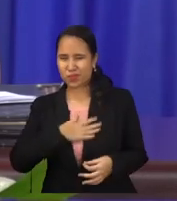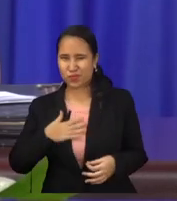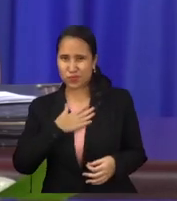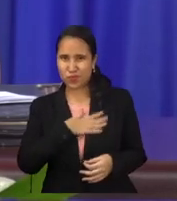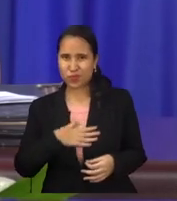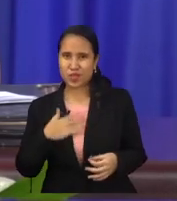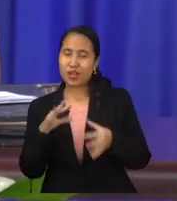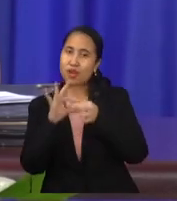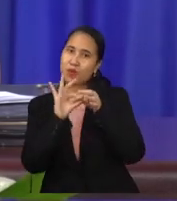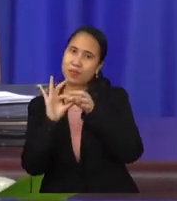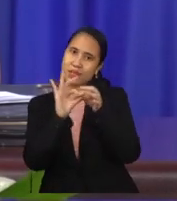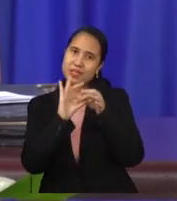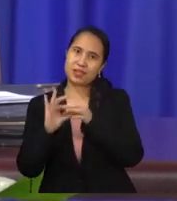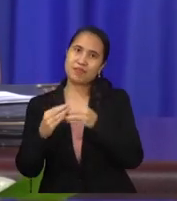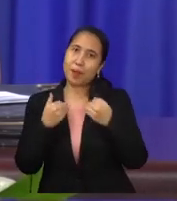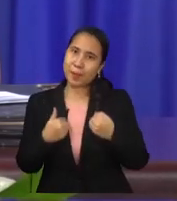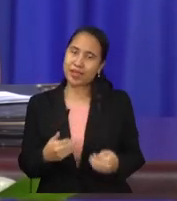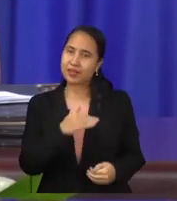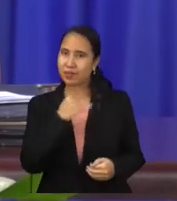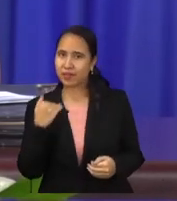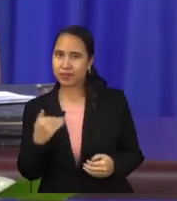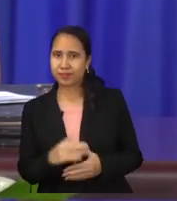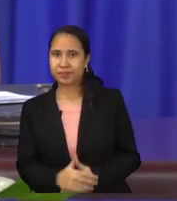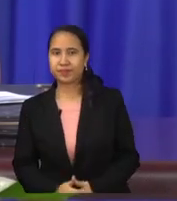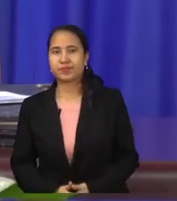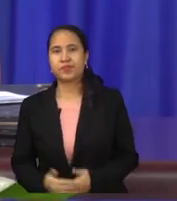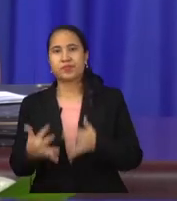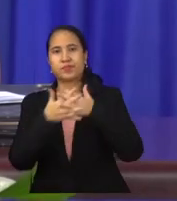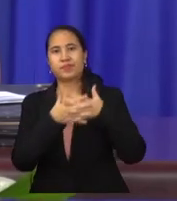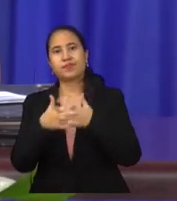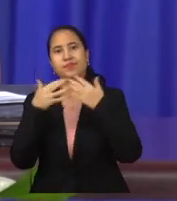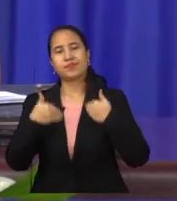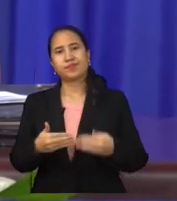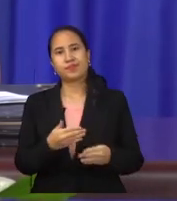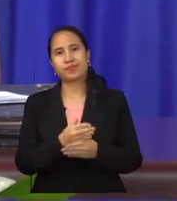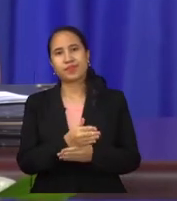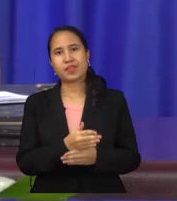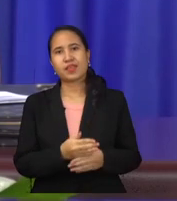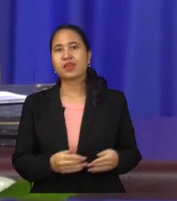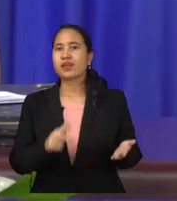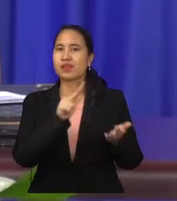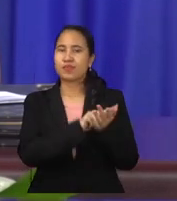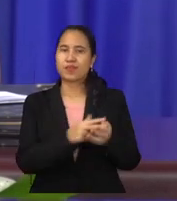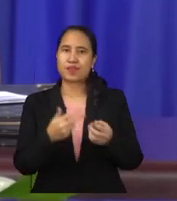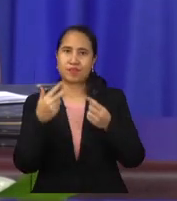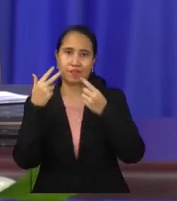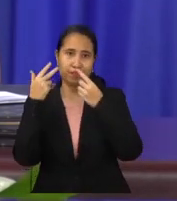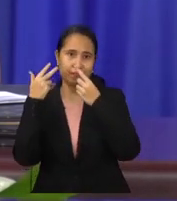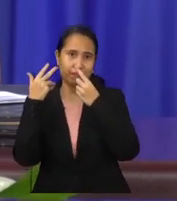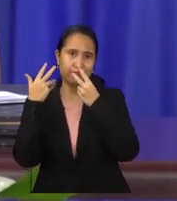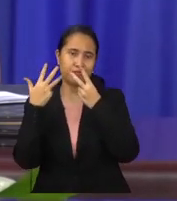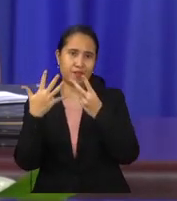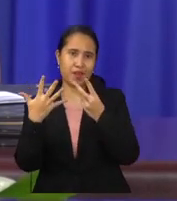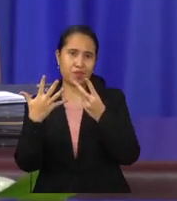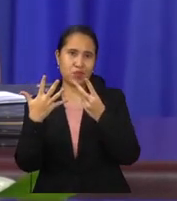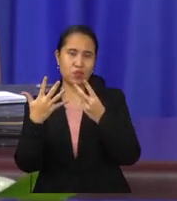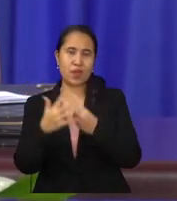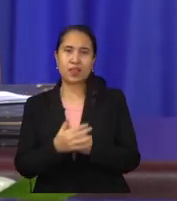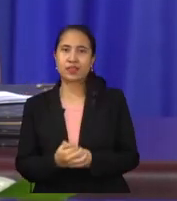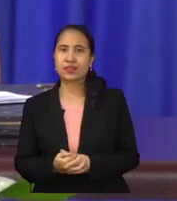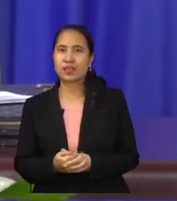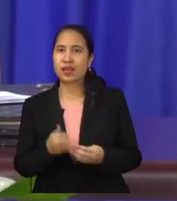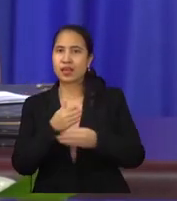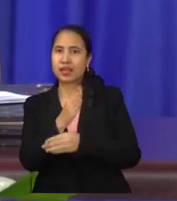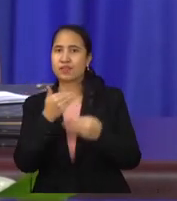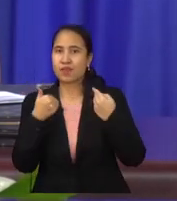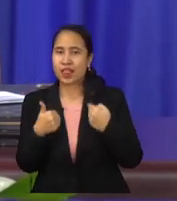De Inter-Amerikaanse Commissie voor de Rechten van de Mens heeft ten aanzien van artikel 25 van het Amerikaanse Verdrag in zaken de rechten van